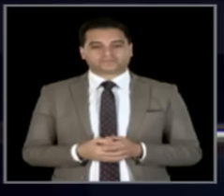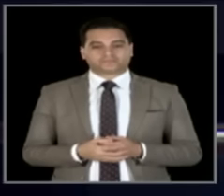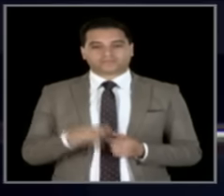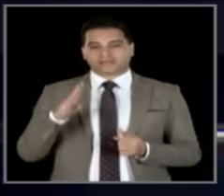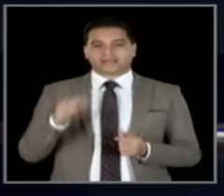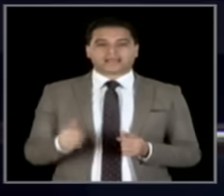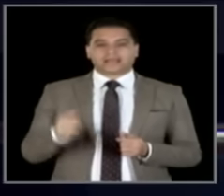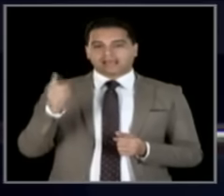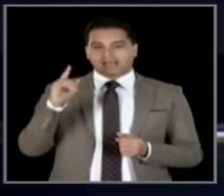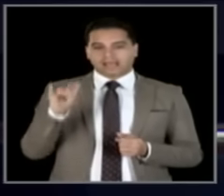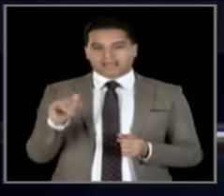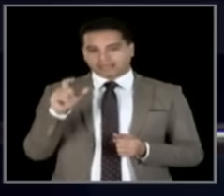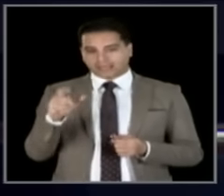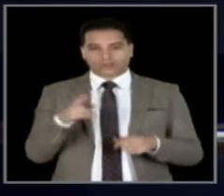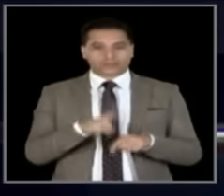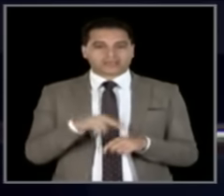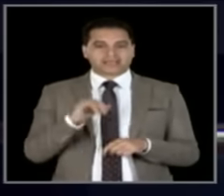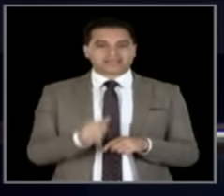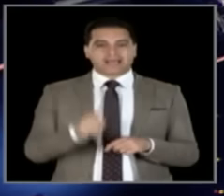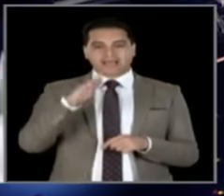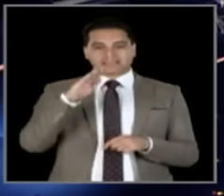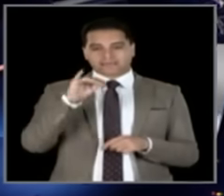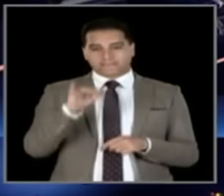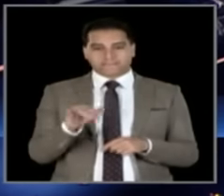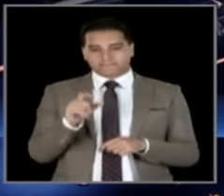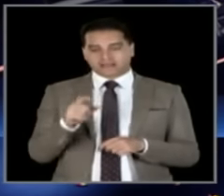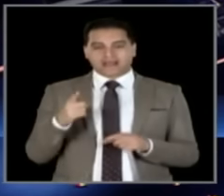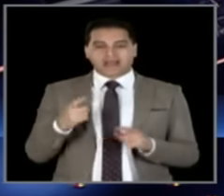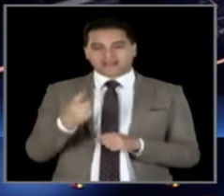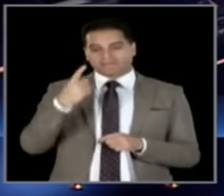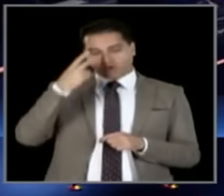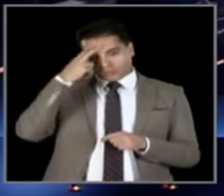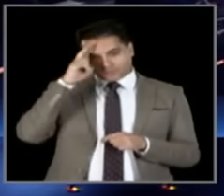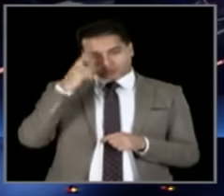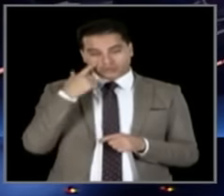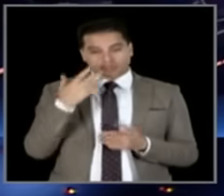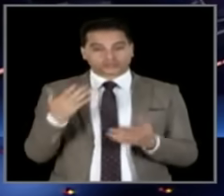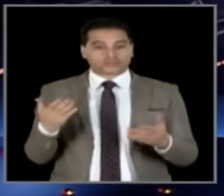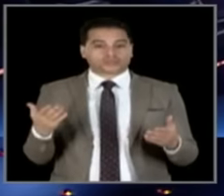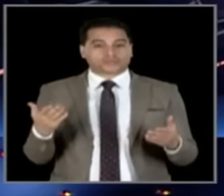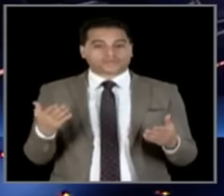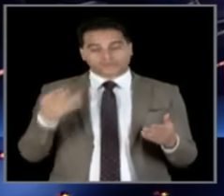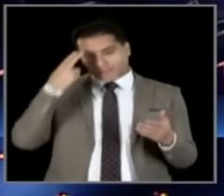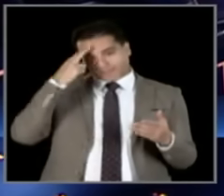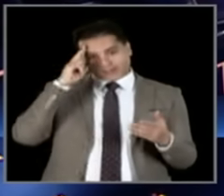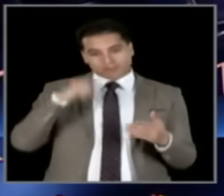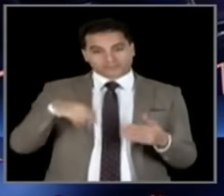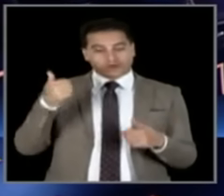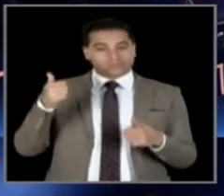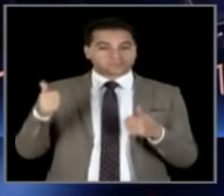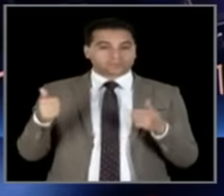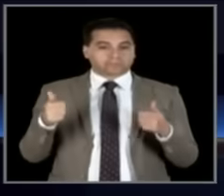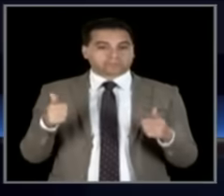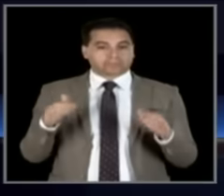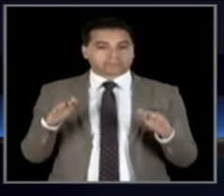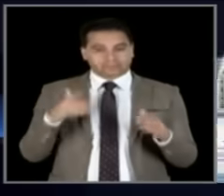كارن، ياسمين وكارن، والهدف الأول هنشوف هيروح لجامعة